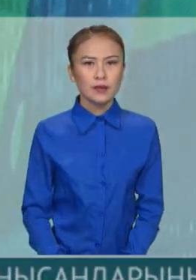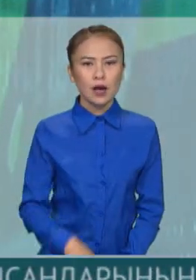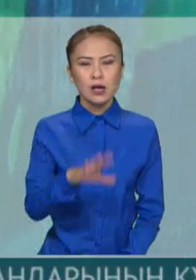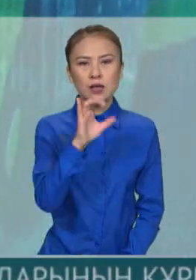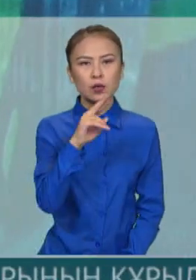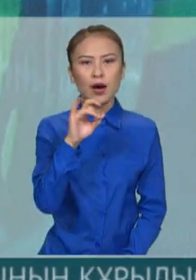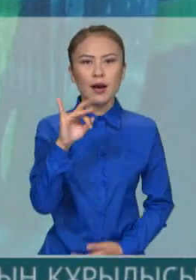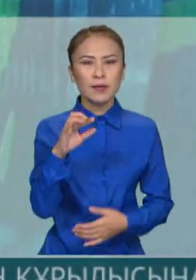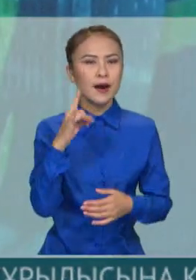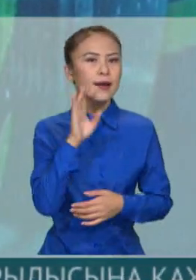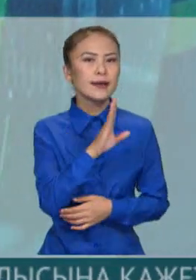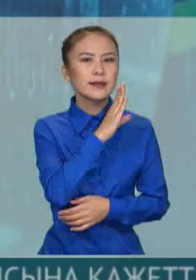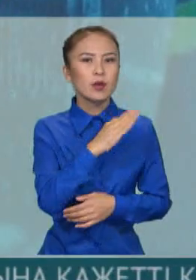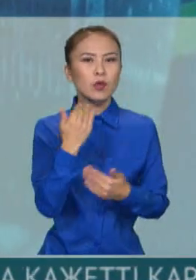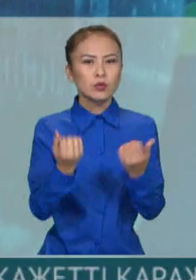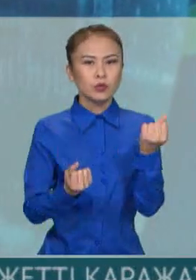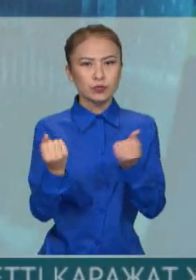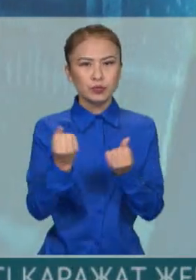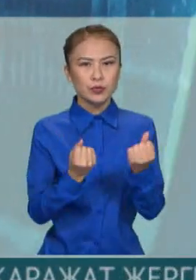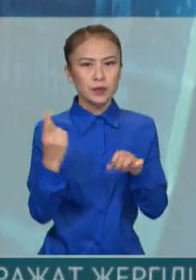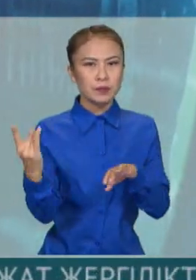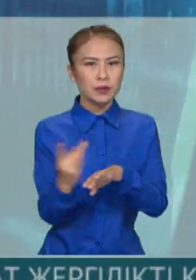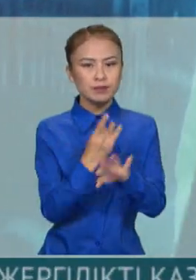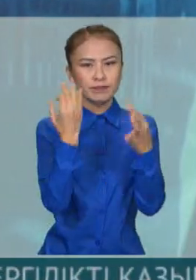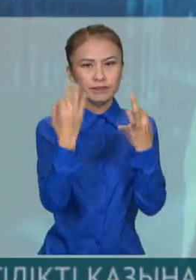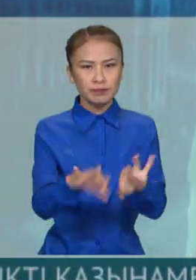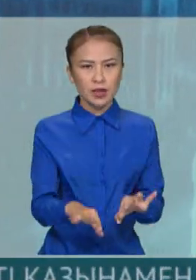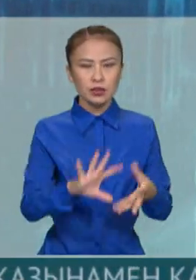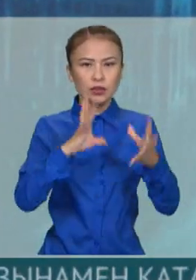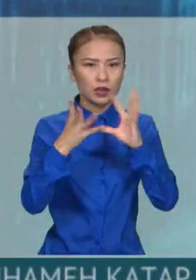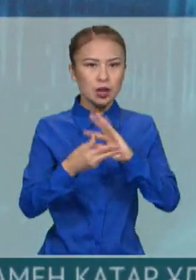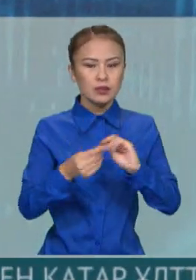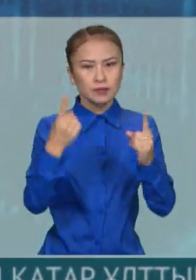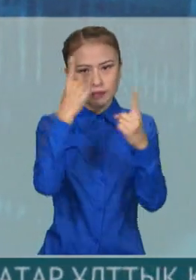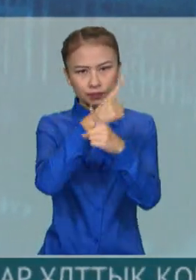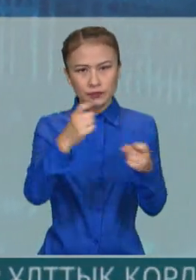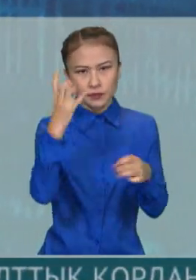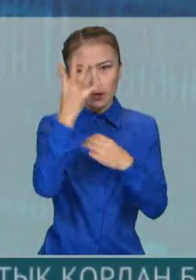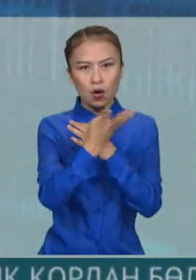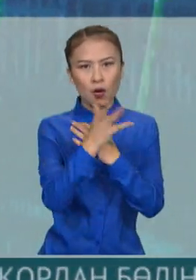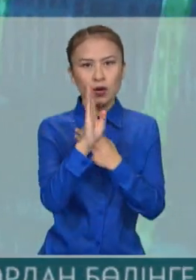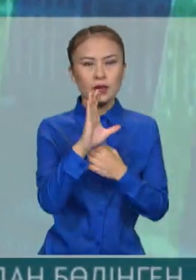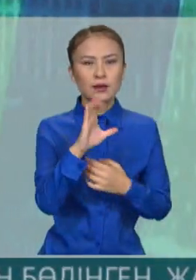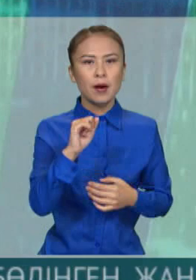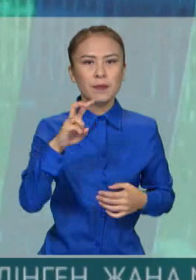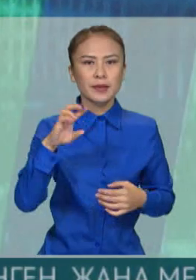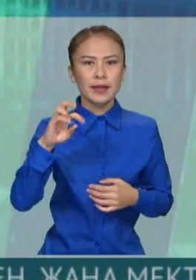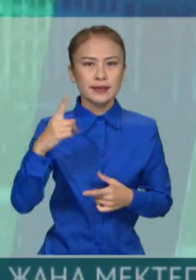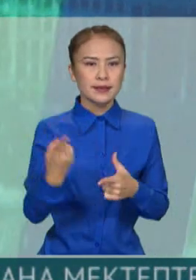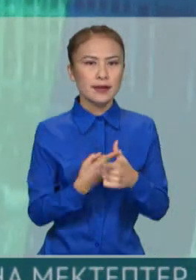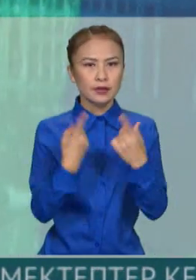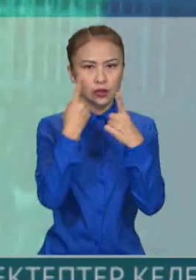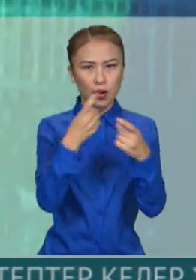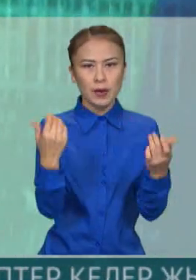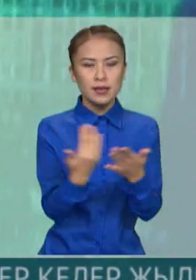Ал Сауд Арабиясында елдердің көлік жүргізуіне алғаш рет рұқсат берілді. Жарлықты мемлекет королі Салмен бен Абдель Азиз әл Сауд